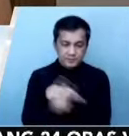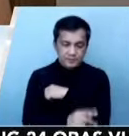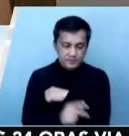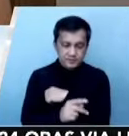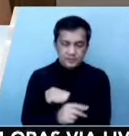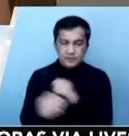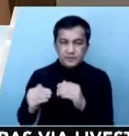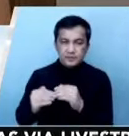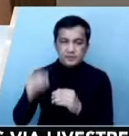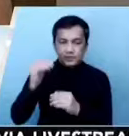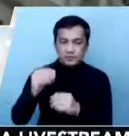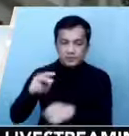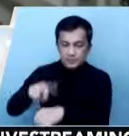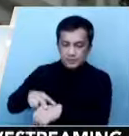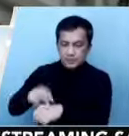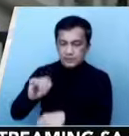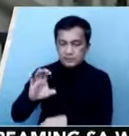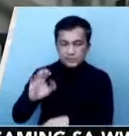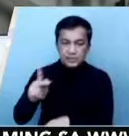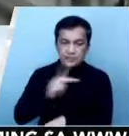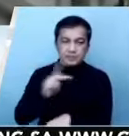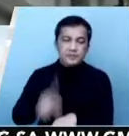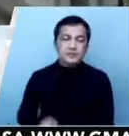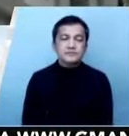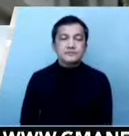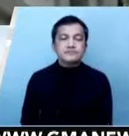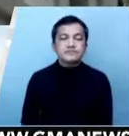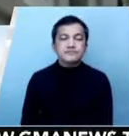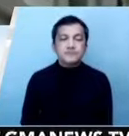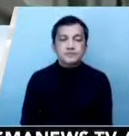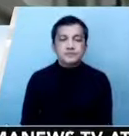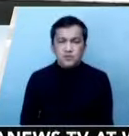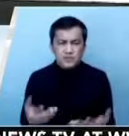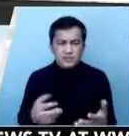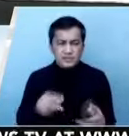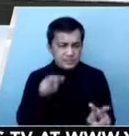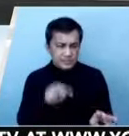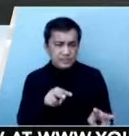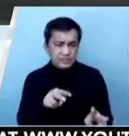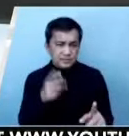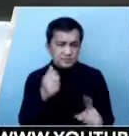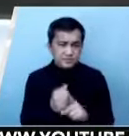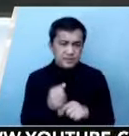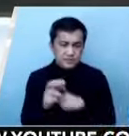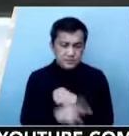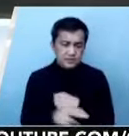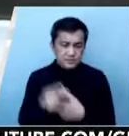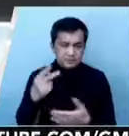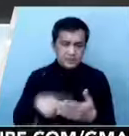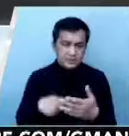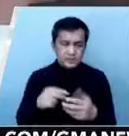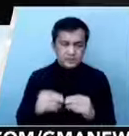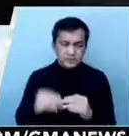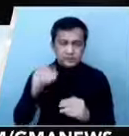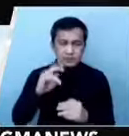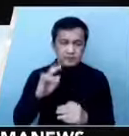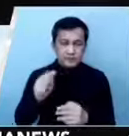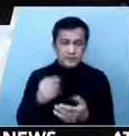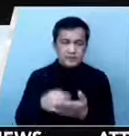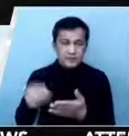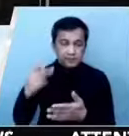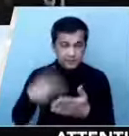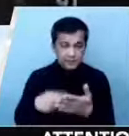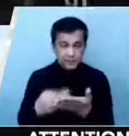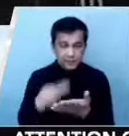buffer stock ng bansa. Wala naman daw nakikita ang epekto sa retail price ang pagtaas ng NFA sa buying price ng palay dahil